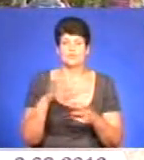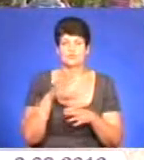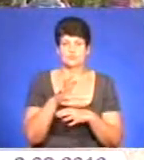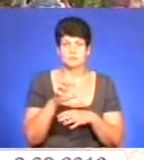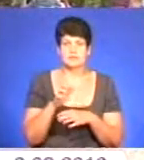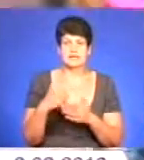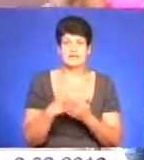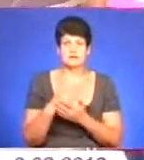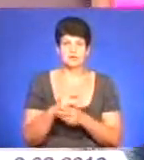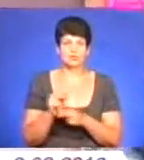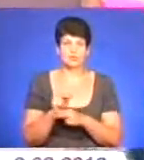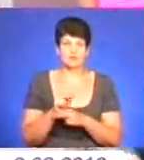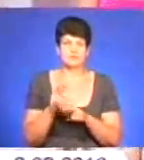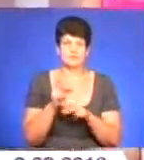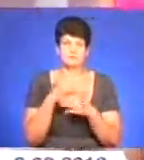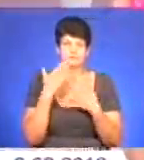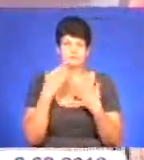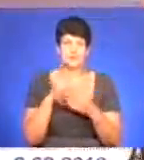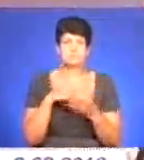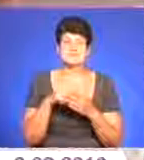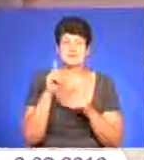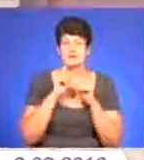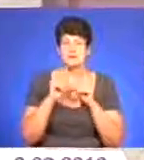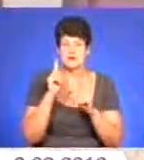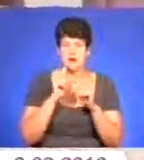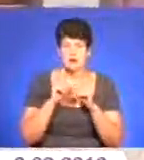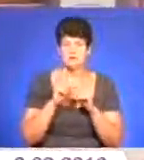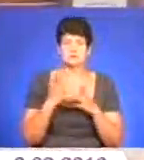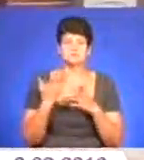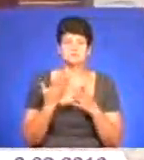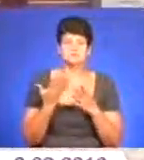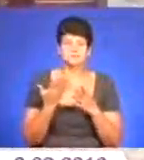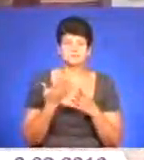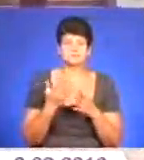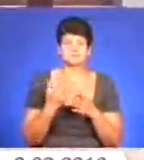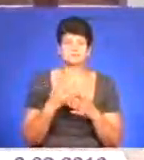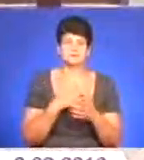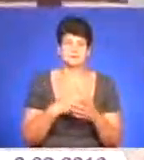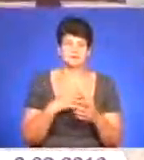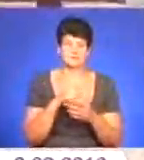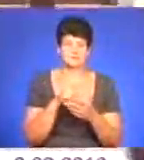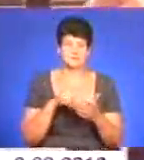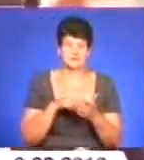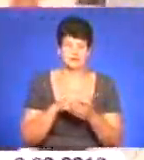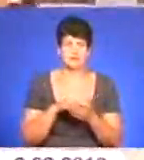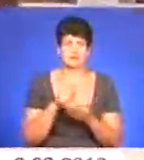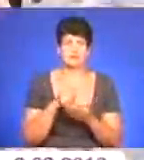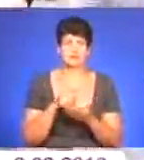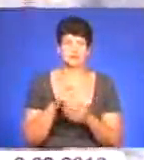не обіцяють. Міська ж рада, в компетенції якої є питання безпритульних собак, давати